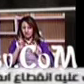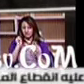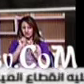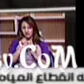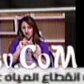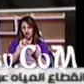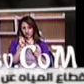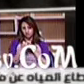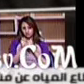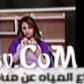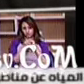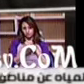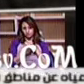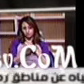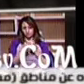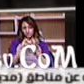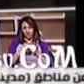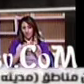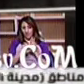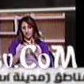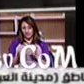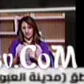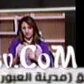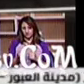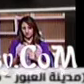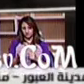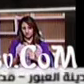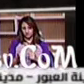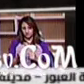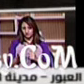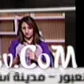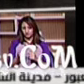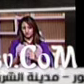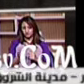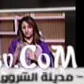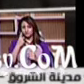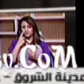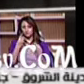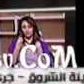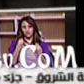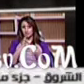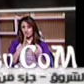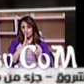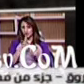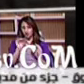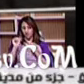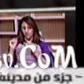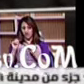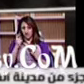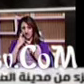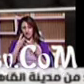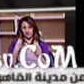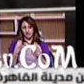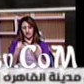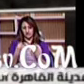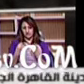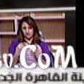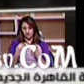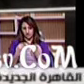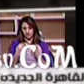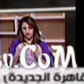النتيجه هل من حقها ده لا الحقيقه مش من حقها لان برل النص اللي بيتكلم على قرار اللجنه بيقول انه قرار نهائي غير